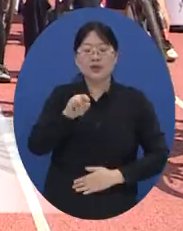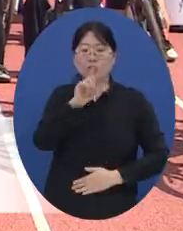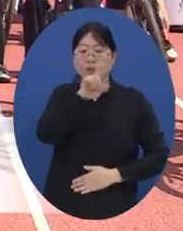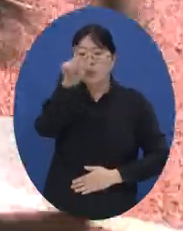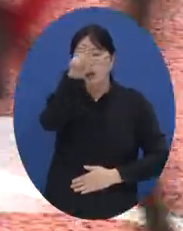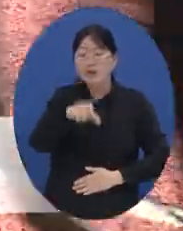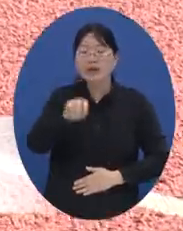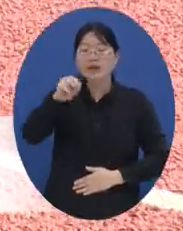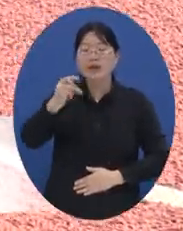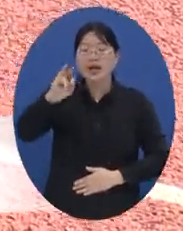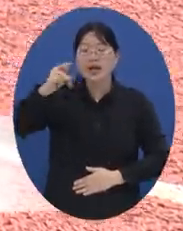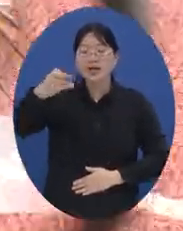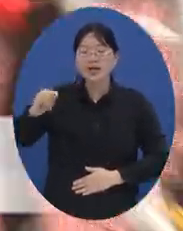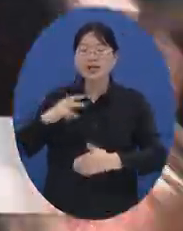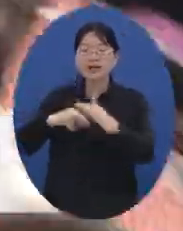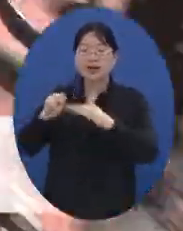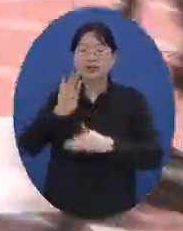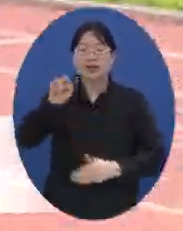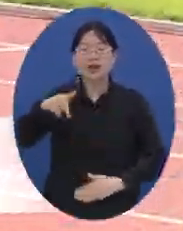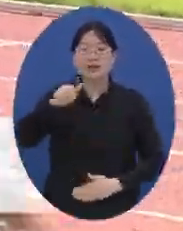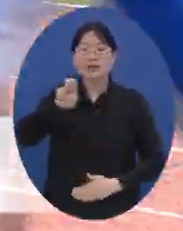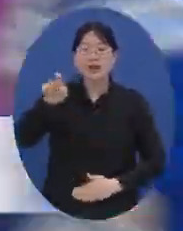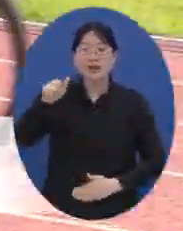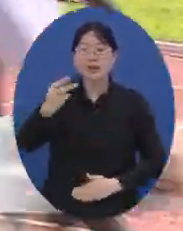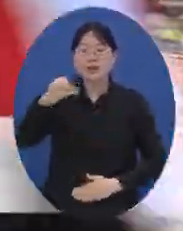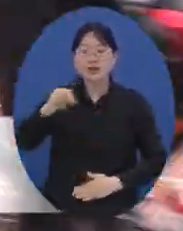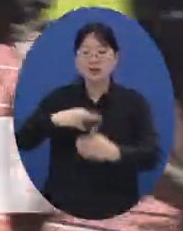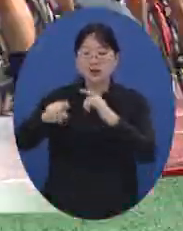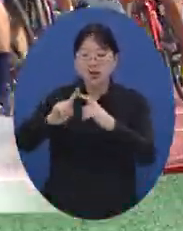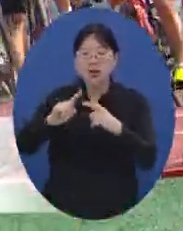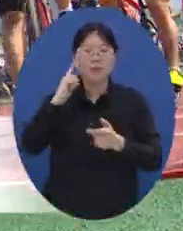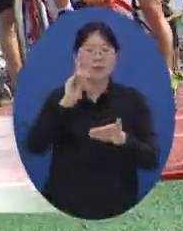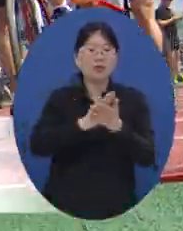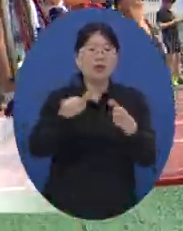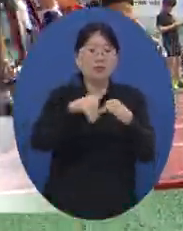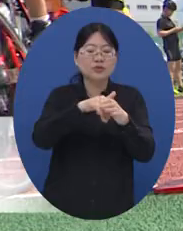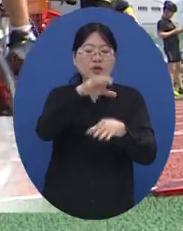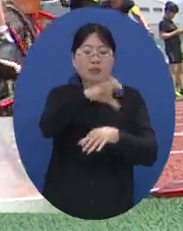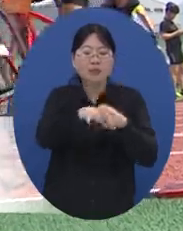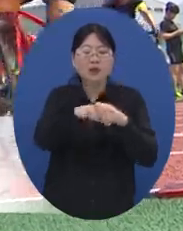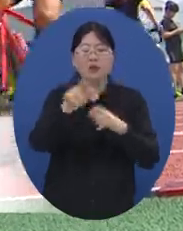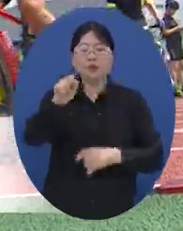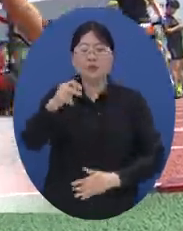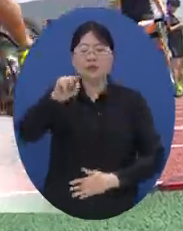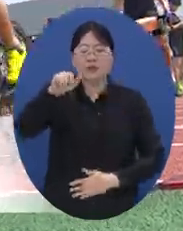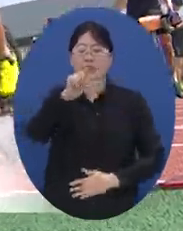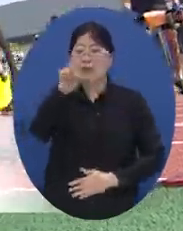교차로, 신탄리어, 백마고 지역, DMZ 평화문화광장,